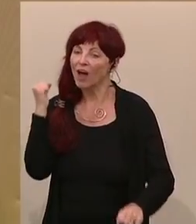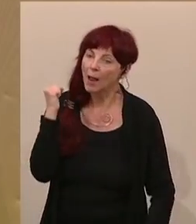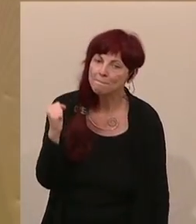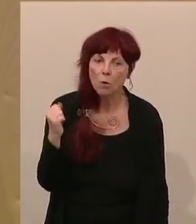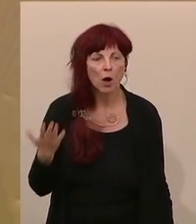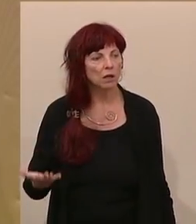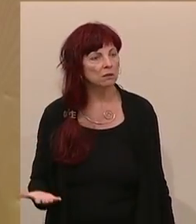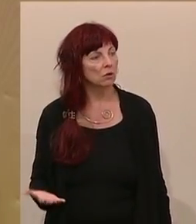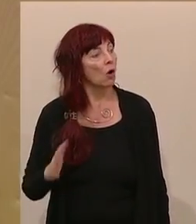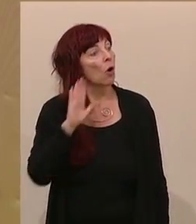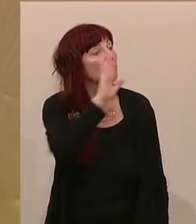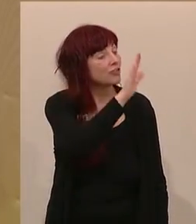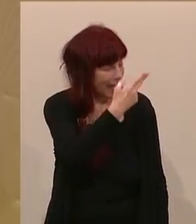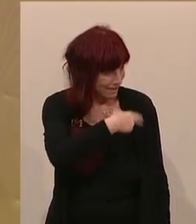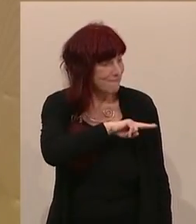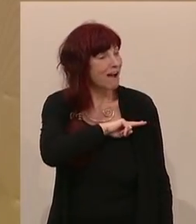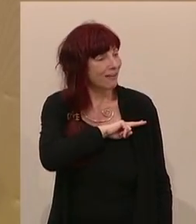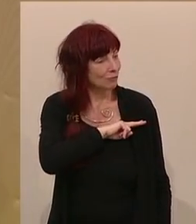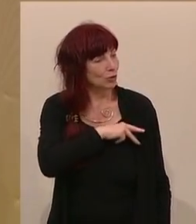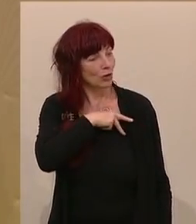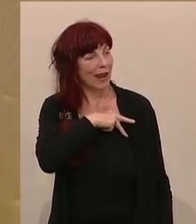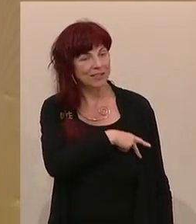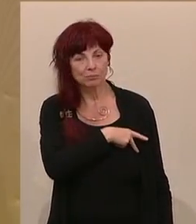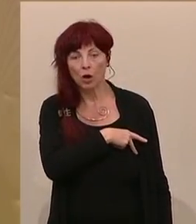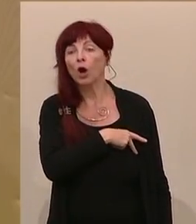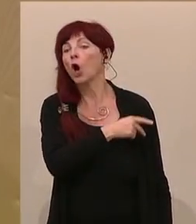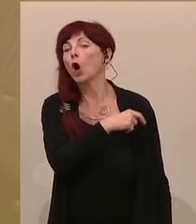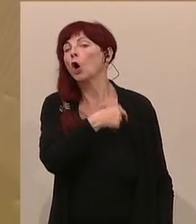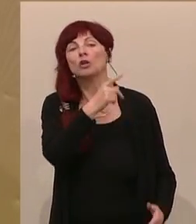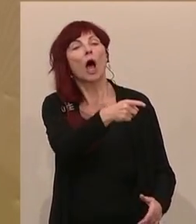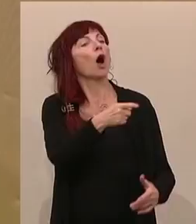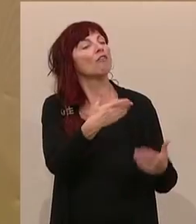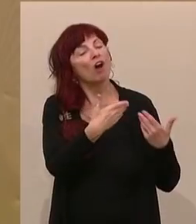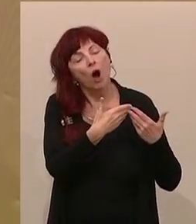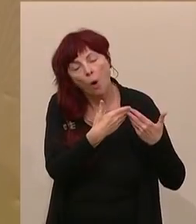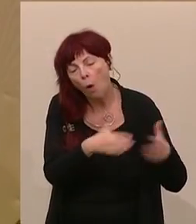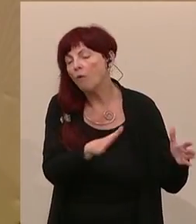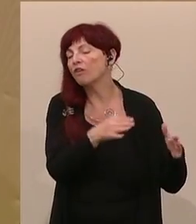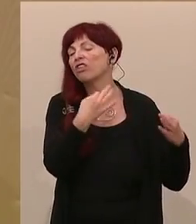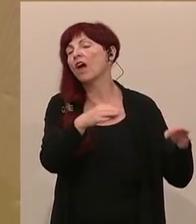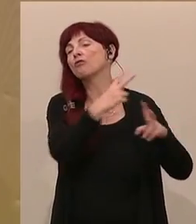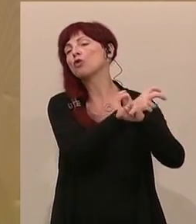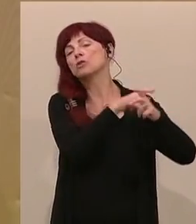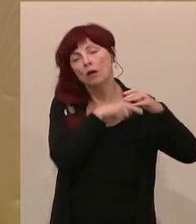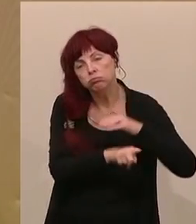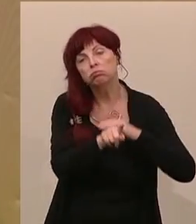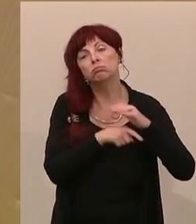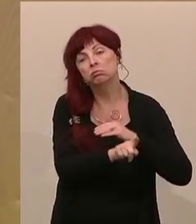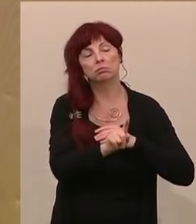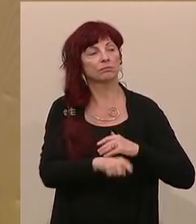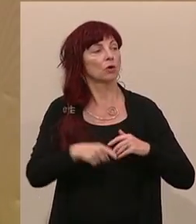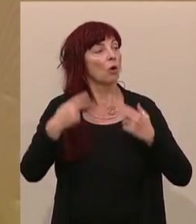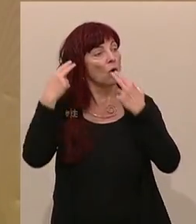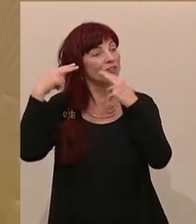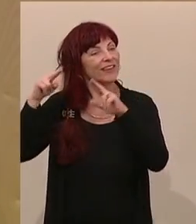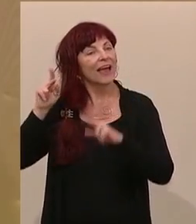Verantwortung der SPÖ einer von denen waren, die ungezügelt hier ins Land gelassen wurden. Und da hat der Herr Trotzter